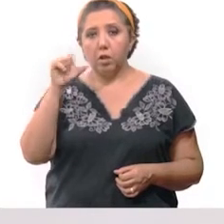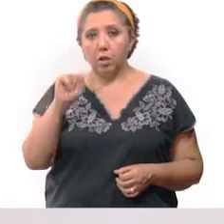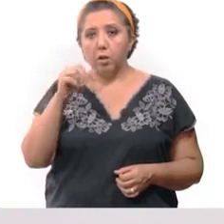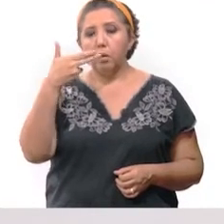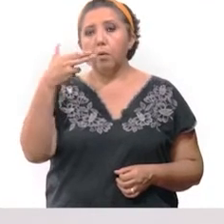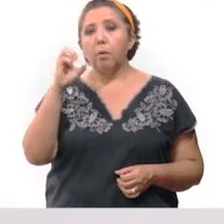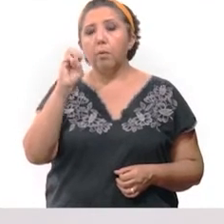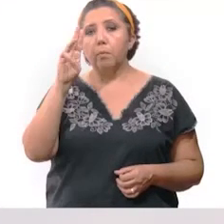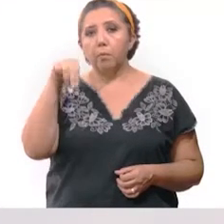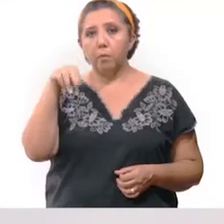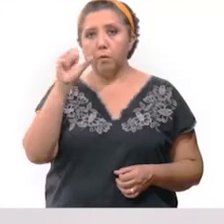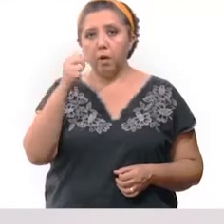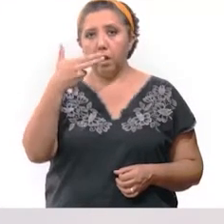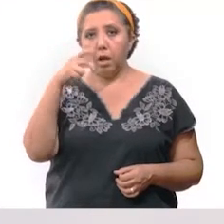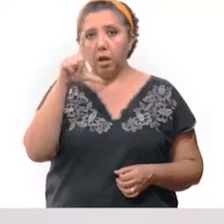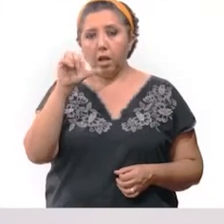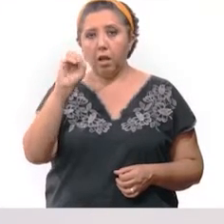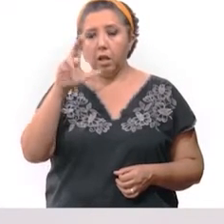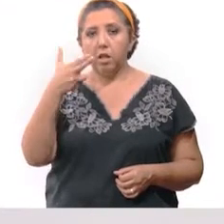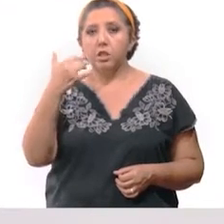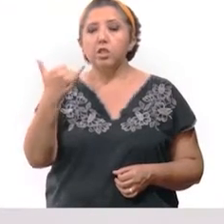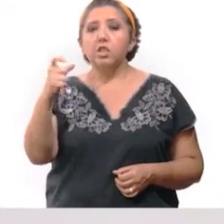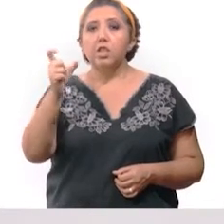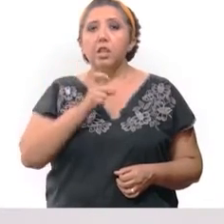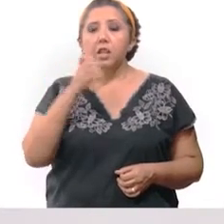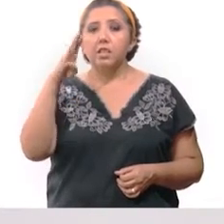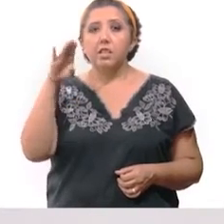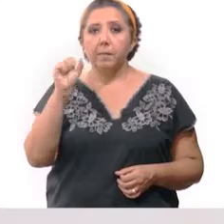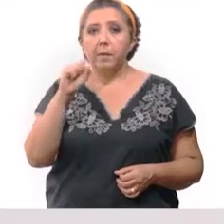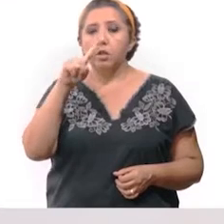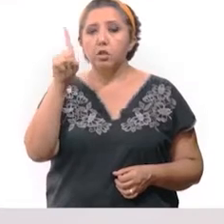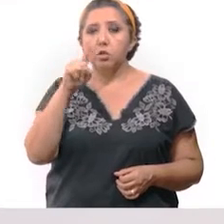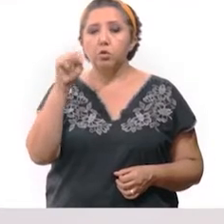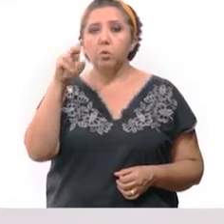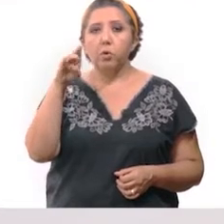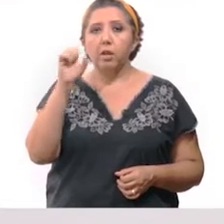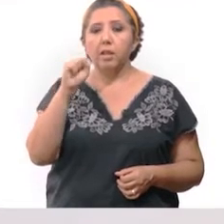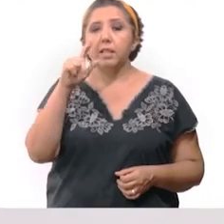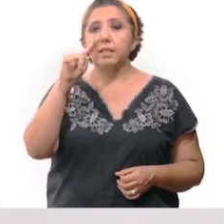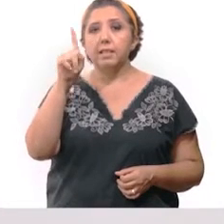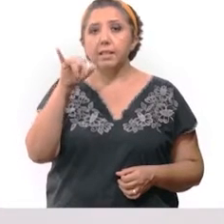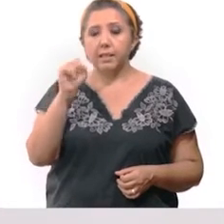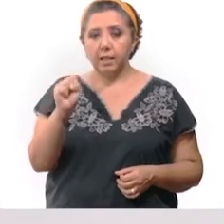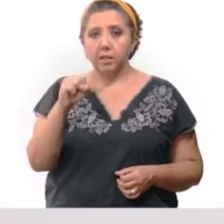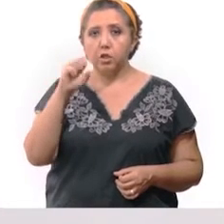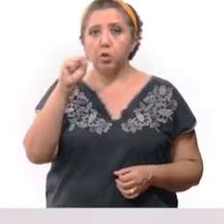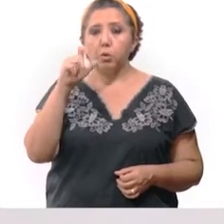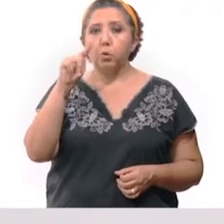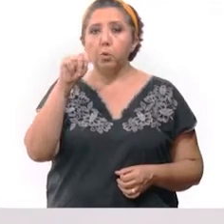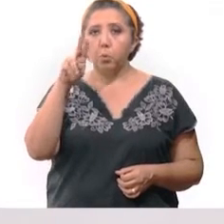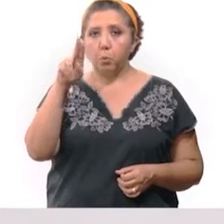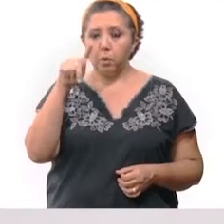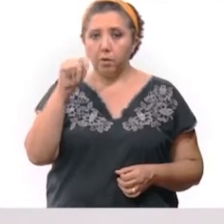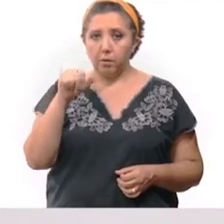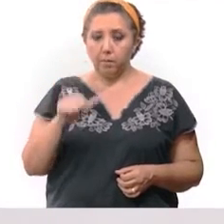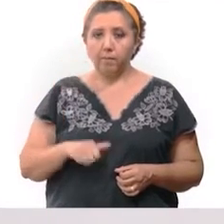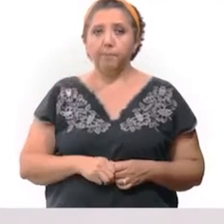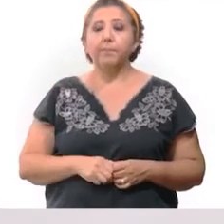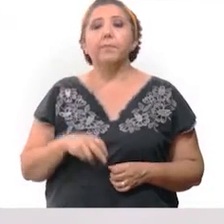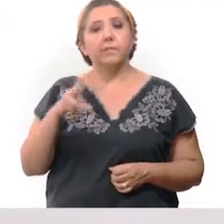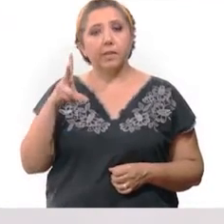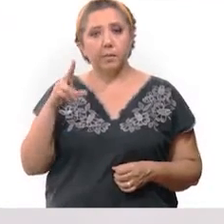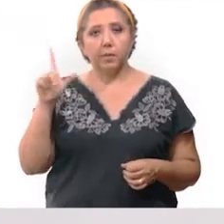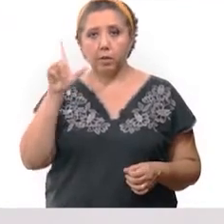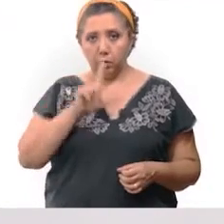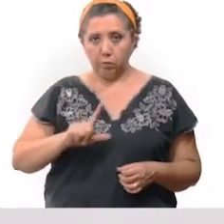temozon, yetel tixkoko, taktilik imbejlatzok 85% tzabaki. Le miércoles 7, jago kahutzaba, 129